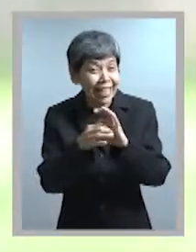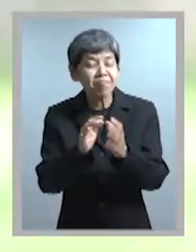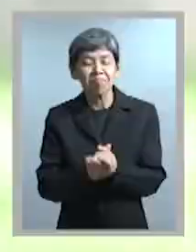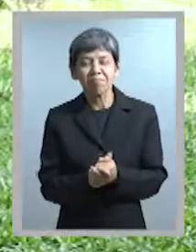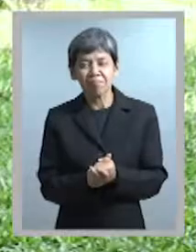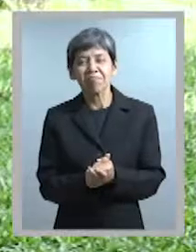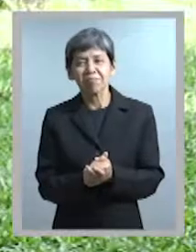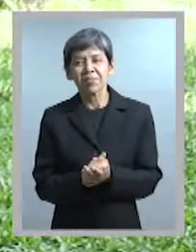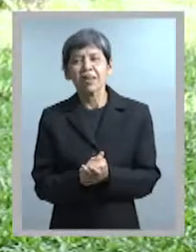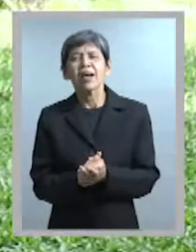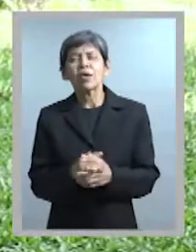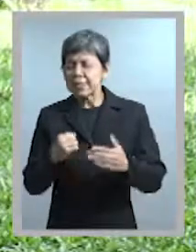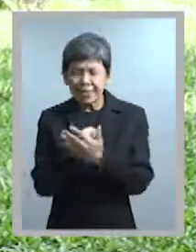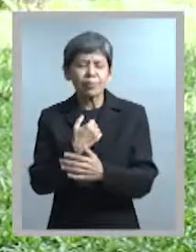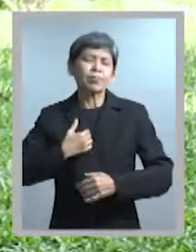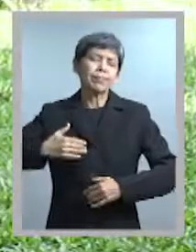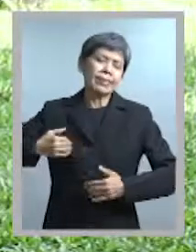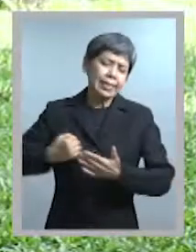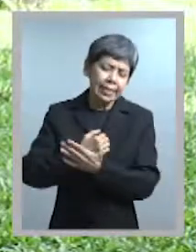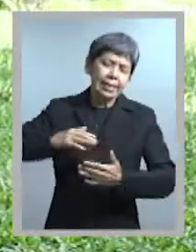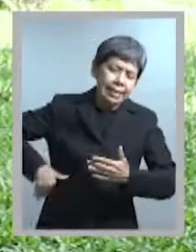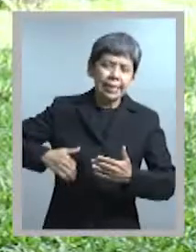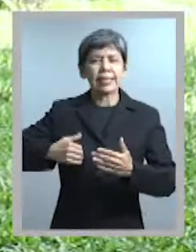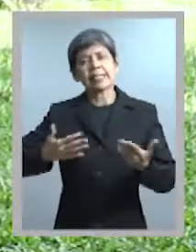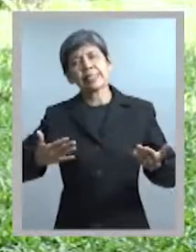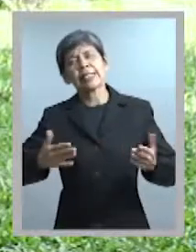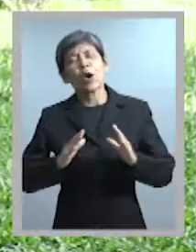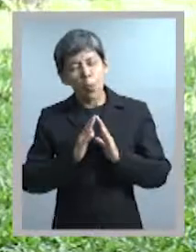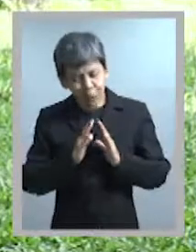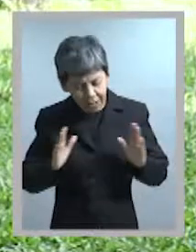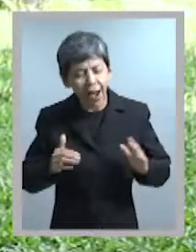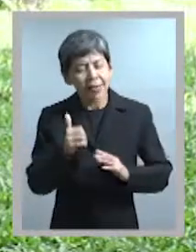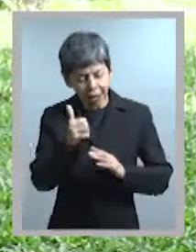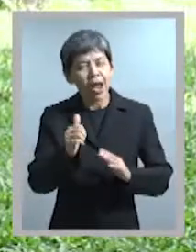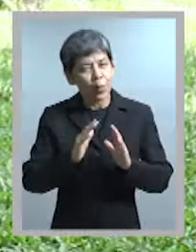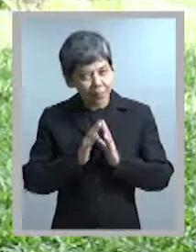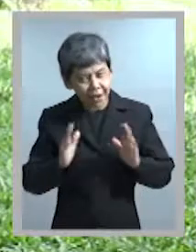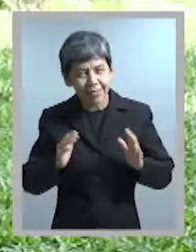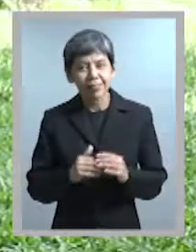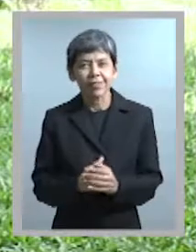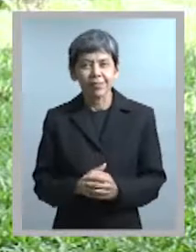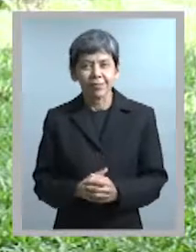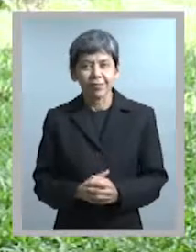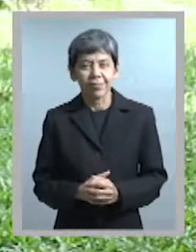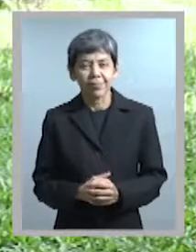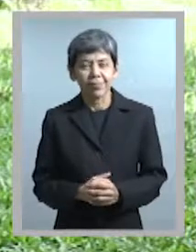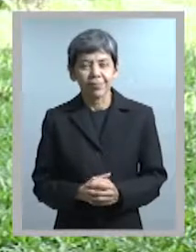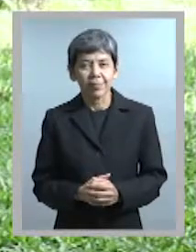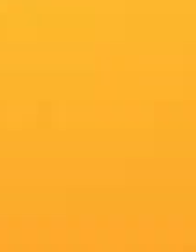นี้ปิดรับสมัคร ไปแล้วโอ้โหเสียดายผมมาช้าไปนิดนึงครับอาจารย์ยังไงก็ขอบคุณอาจารย์มากนะคร ับ ขอบคุณครับ